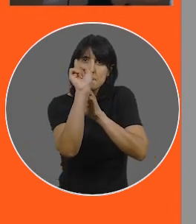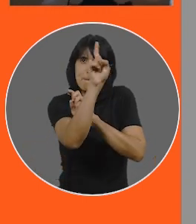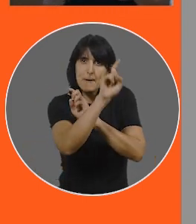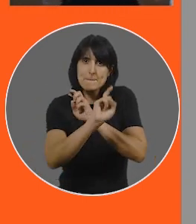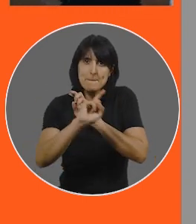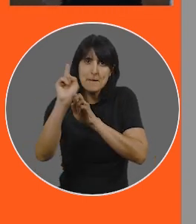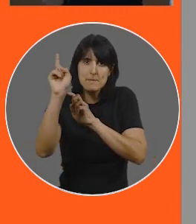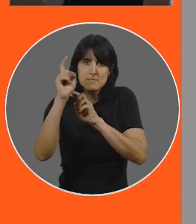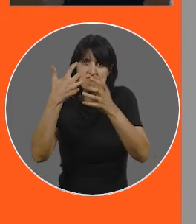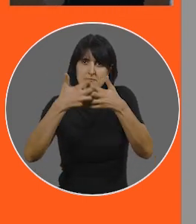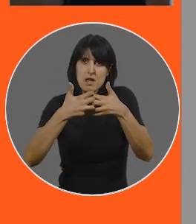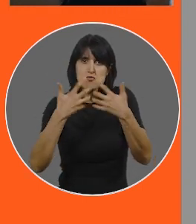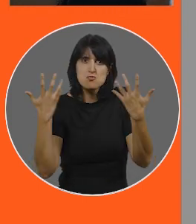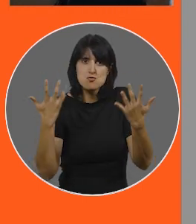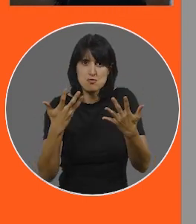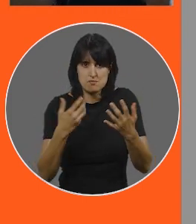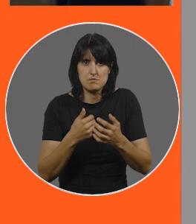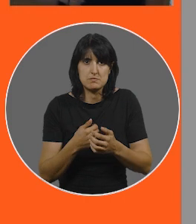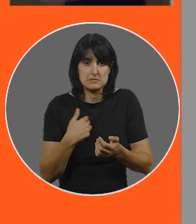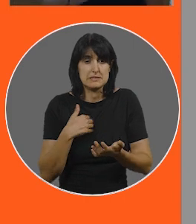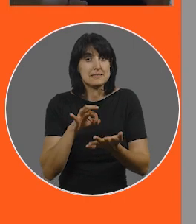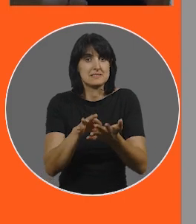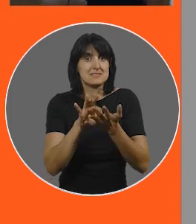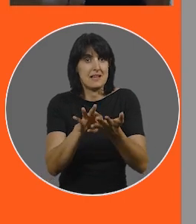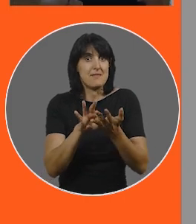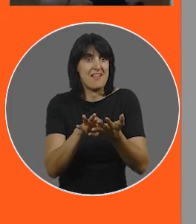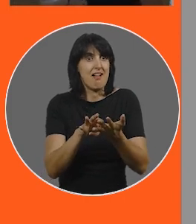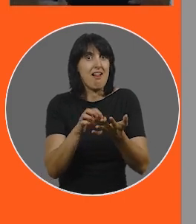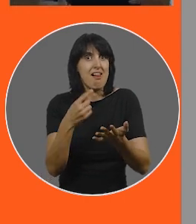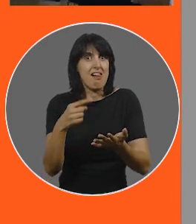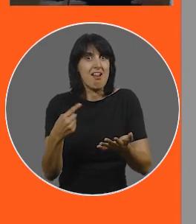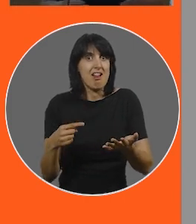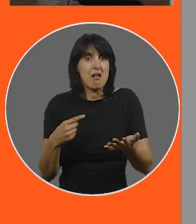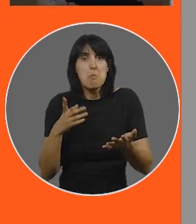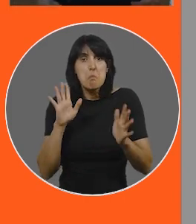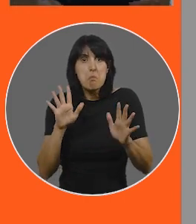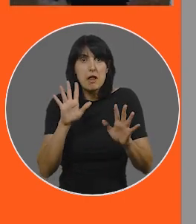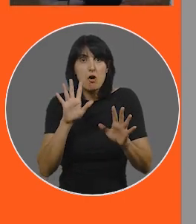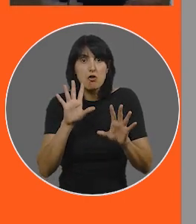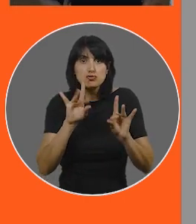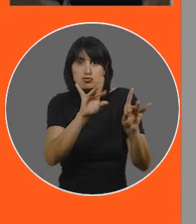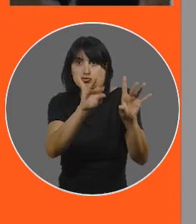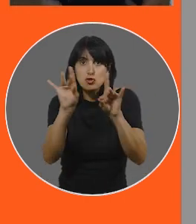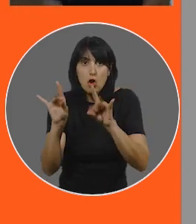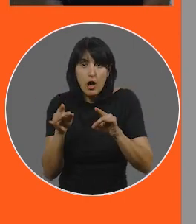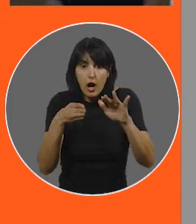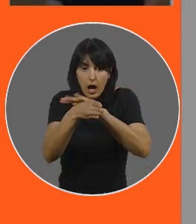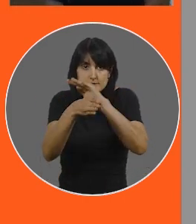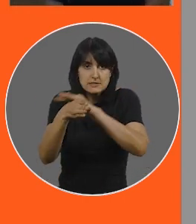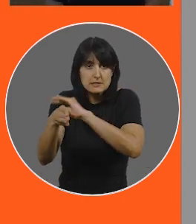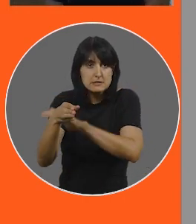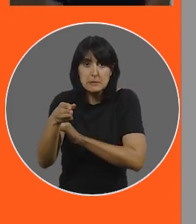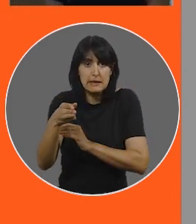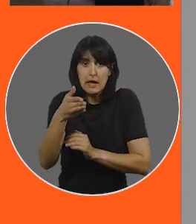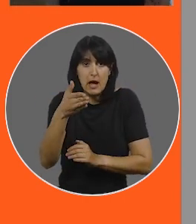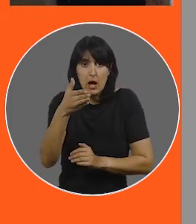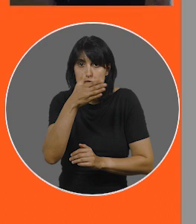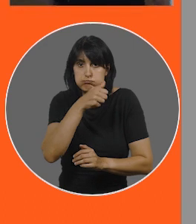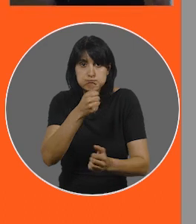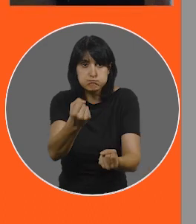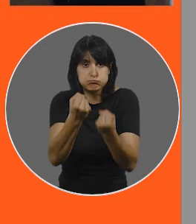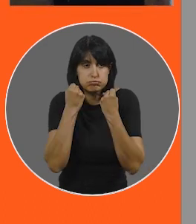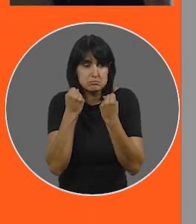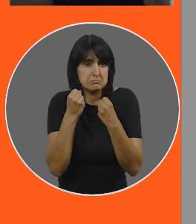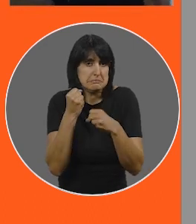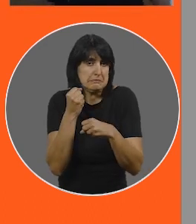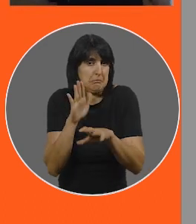reproductor, d'acord? Perquè, és clar, si tens el servei, però el que us deia al principi, no hi pots navegar, no hi pots accedir, no et serveix de gaire res.